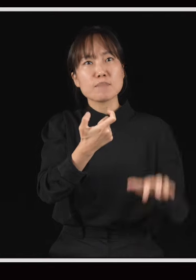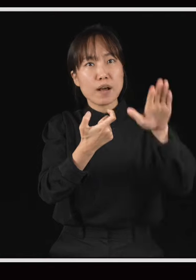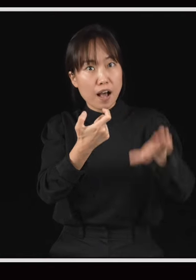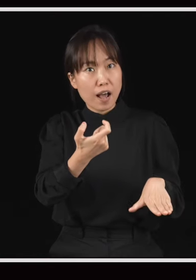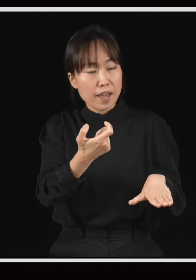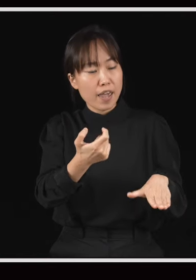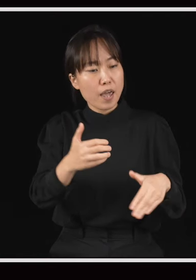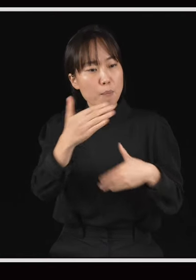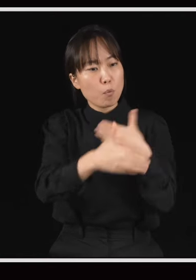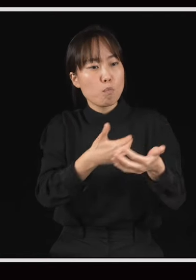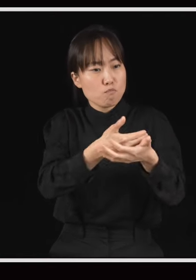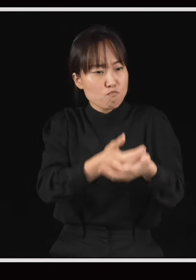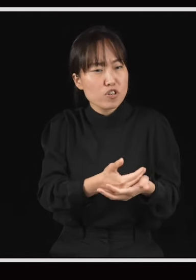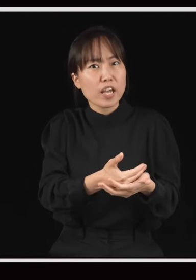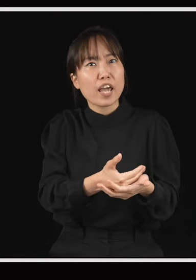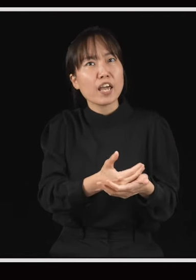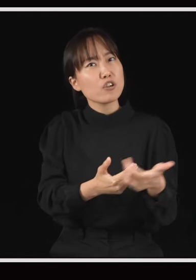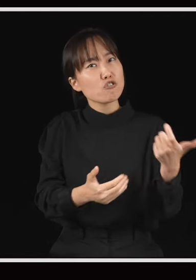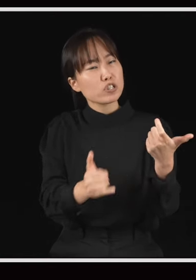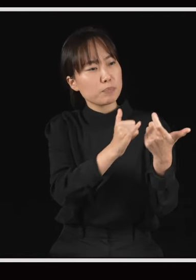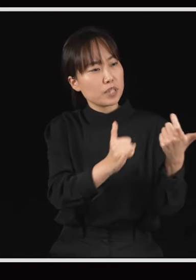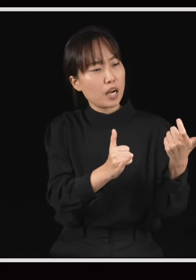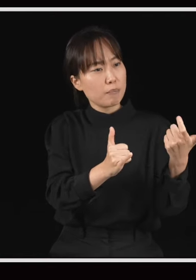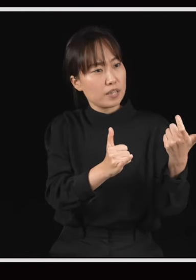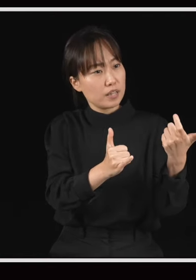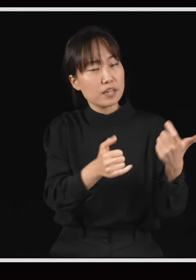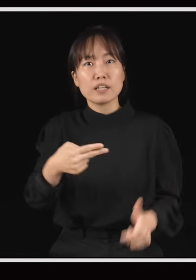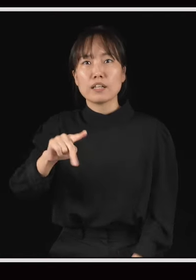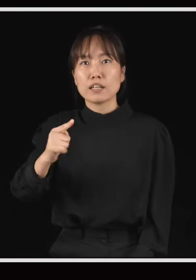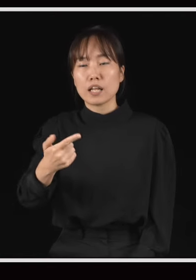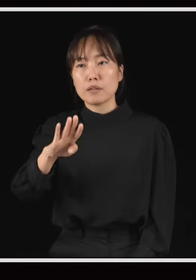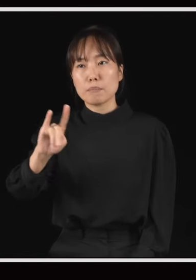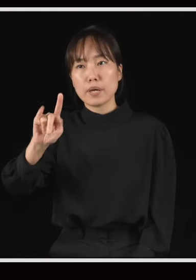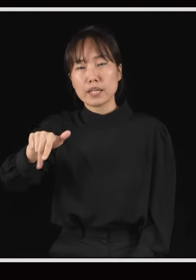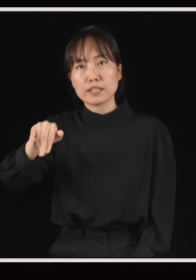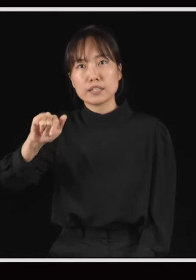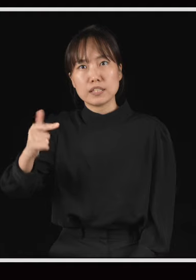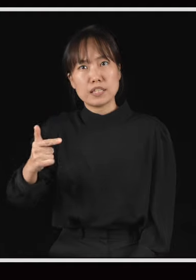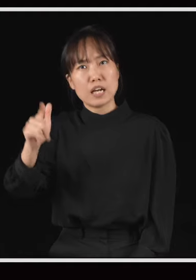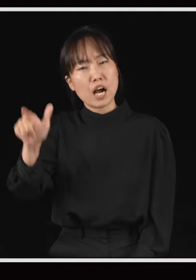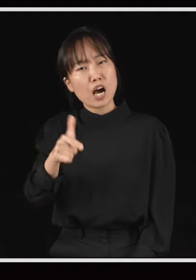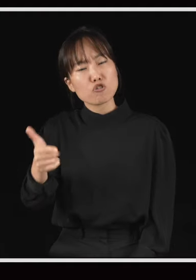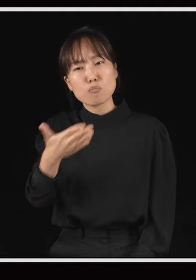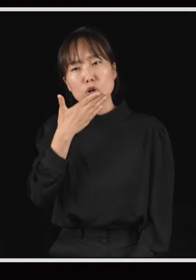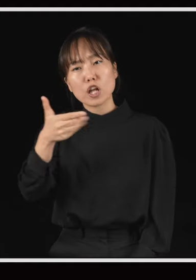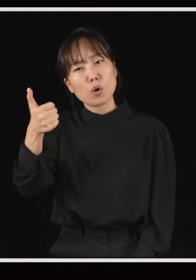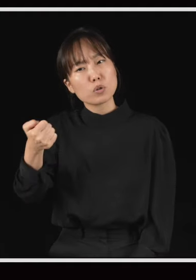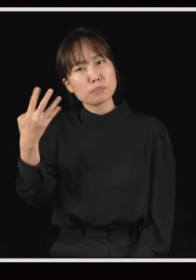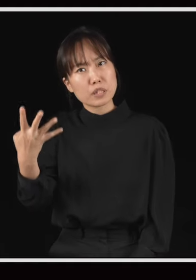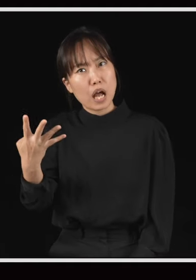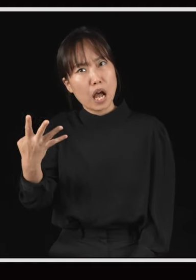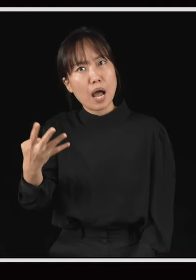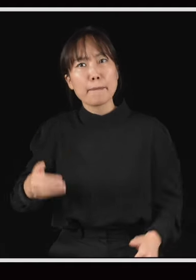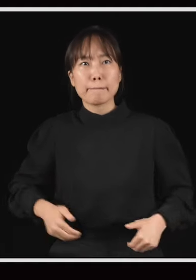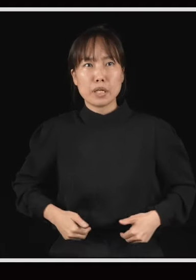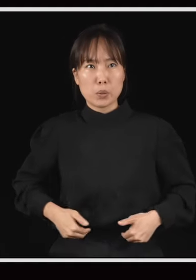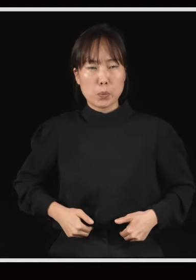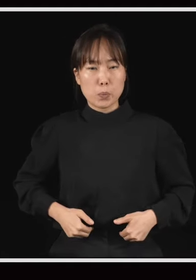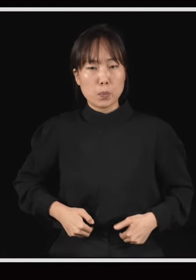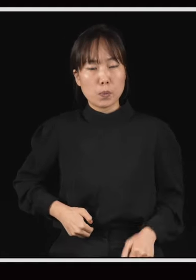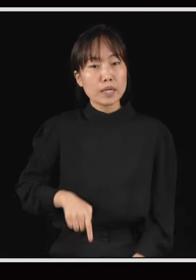0.9 하루에 이게 좀 어려우실 거긴 한데 예를 들어서 60kg면 그 69, 54, 54g 하루에 드시는 거예요. 근데